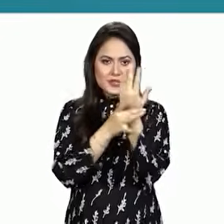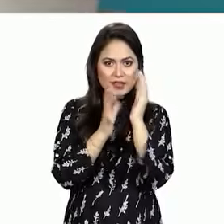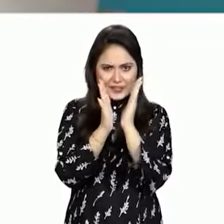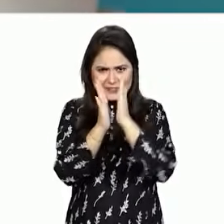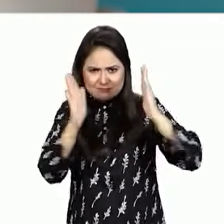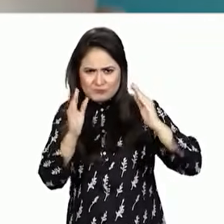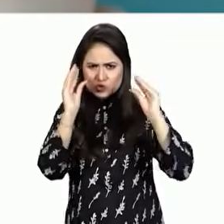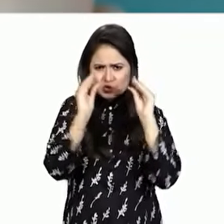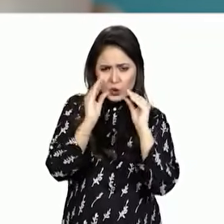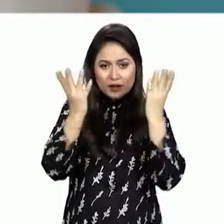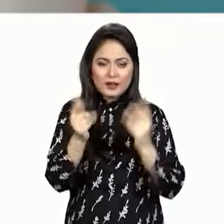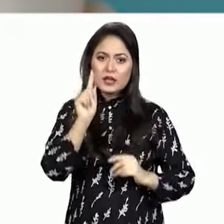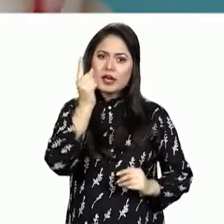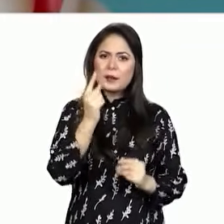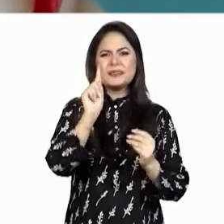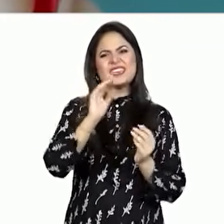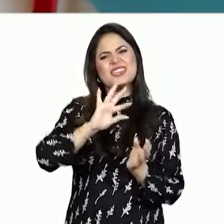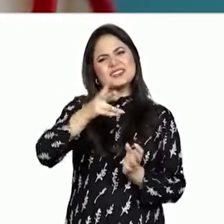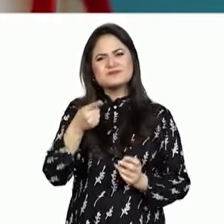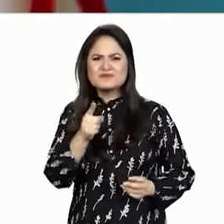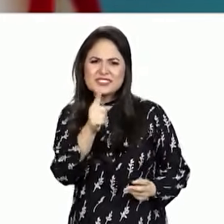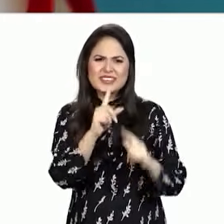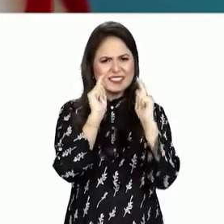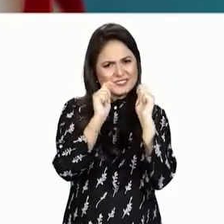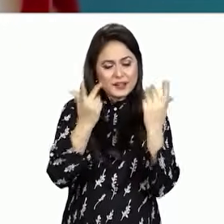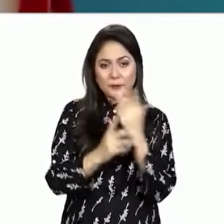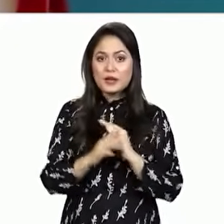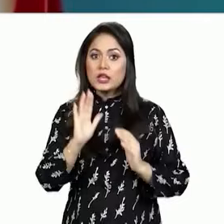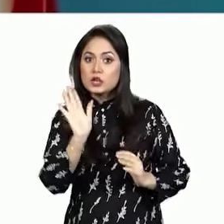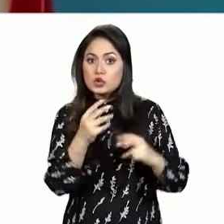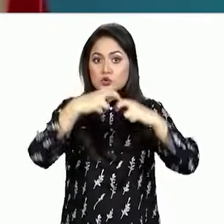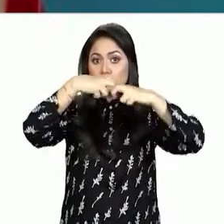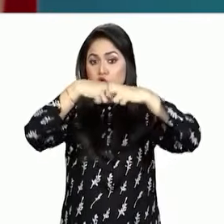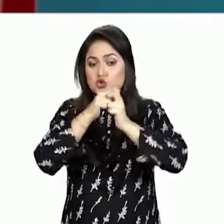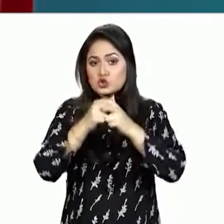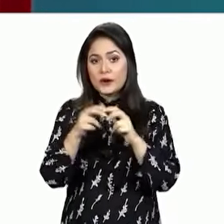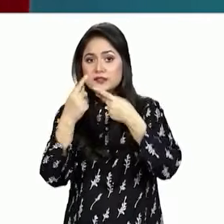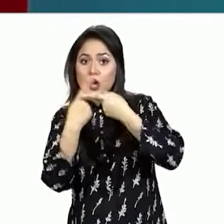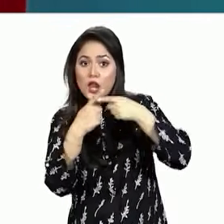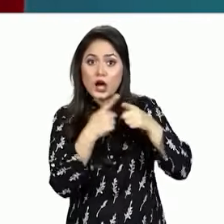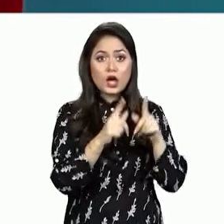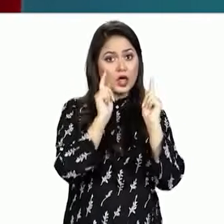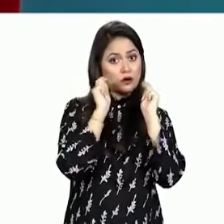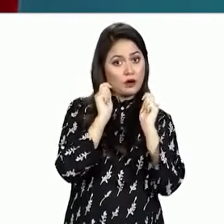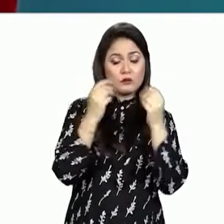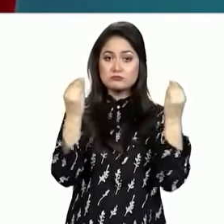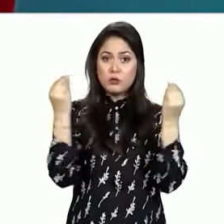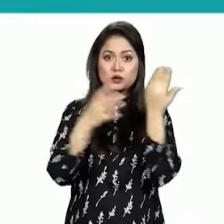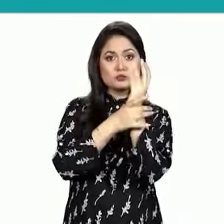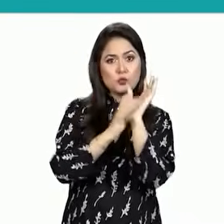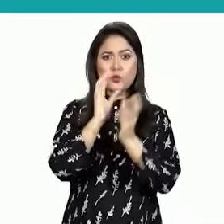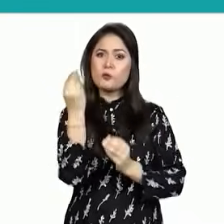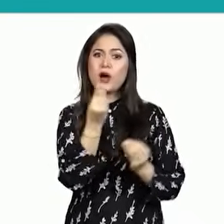ہیں۔ کچھ جوائنٹس صرف ایک ایکسس یعنی محور کے گرد گھومتے ہیں، جبکہ کچھ جوائنٹس 2 یا 3 ایکسس کے گرد بھی گھوم سکتے